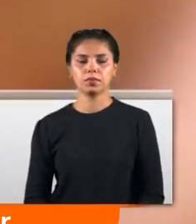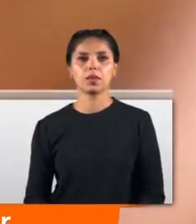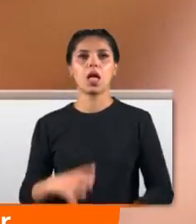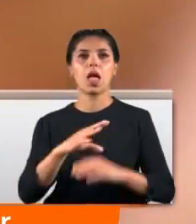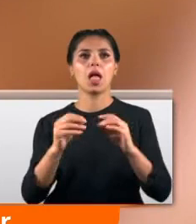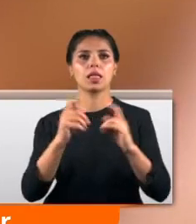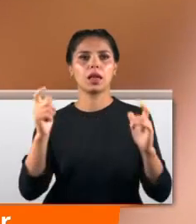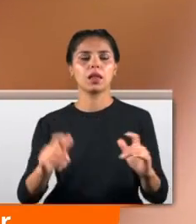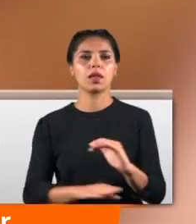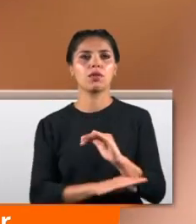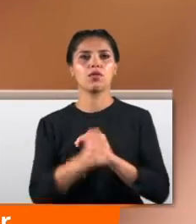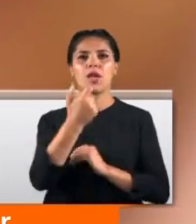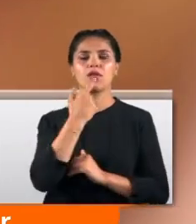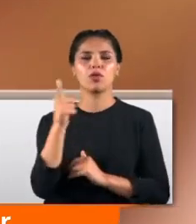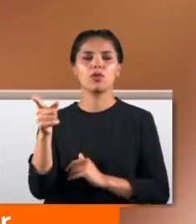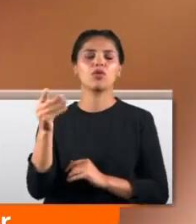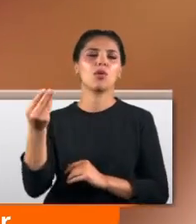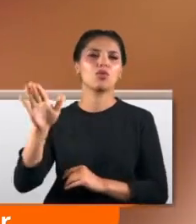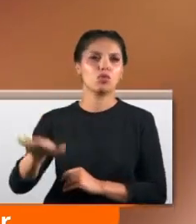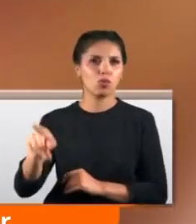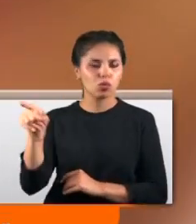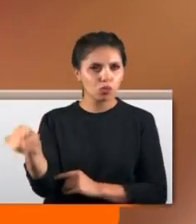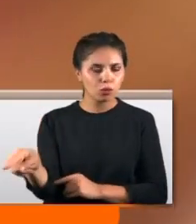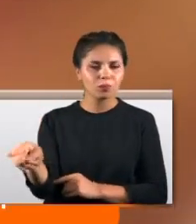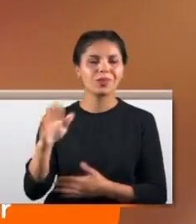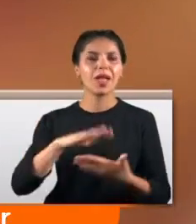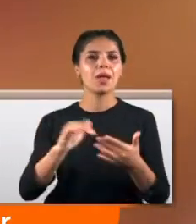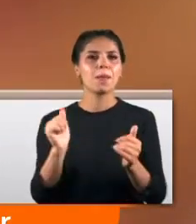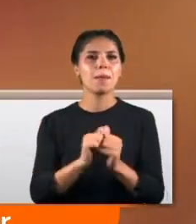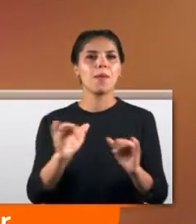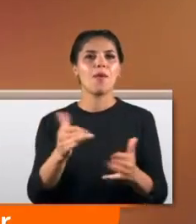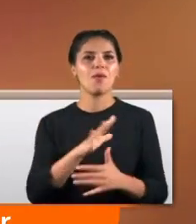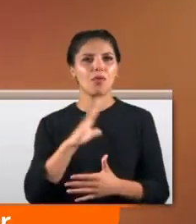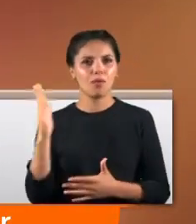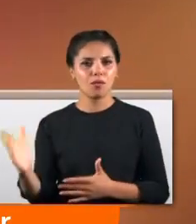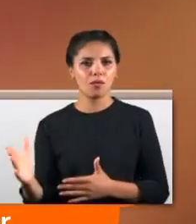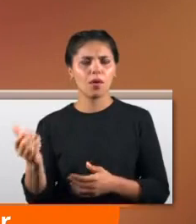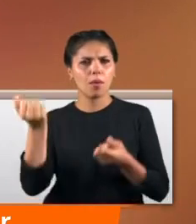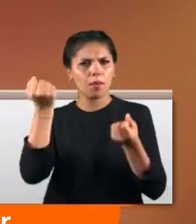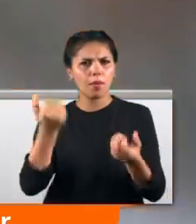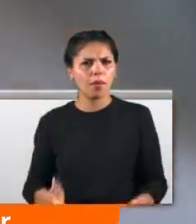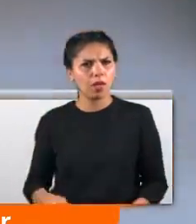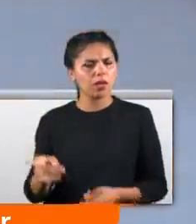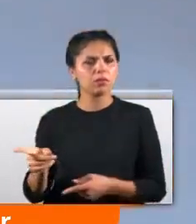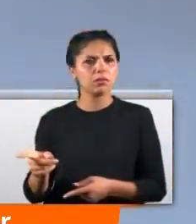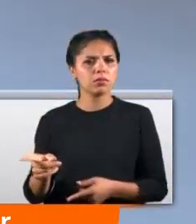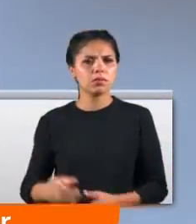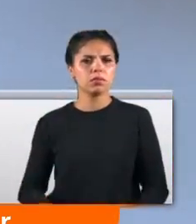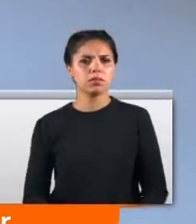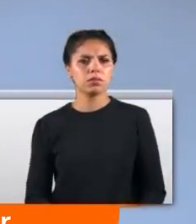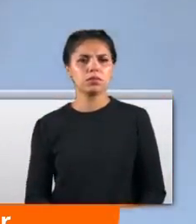Adana Seyhan'da yaşayan 6 yaşındaki Meliha Beray Ergün arkadaşlarıyla oynarken bir anda yere yığıldı